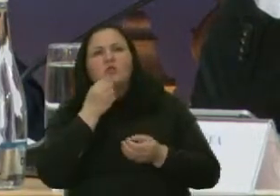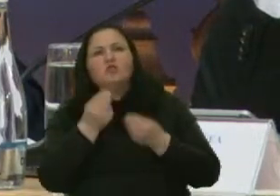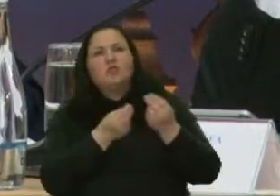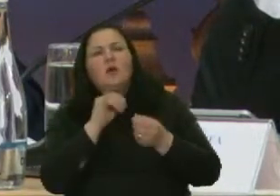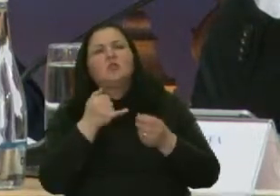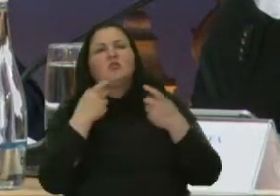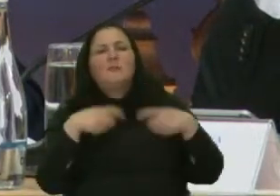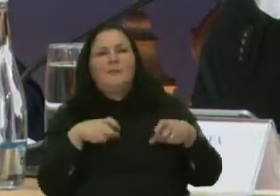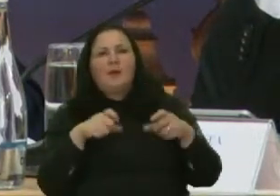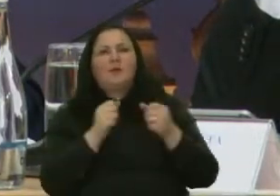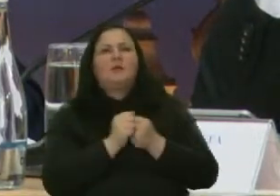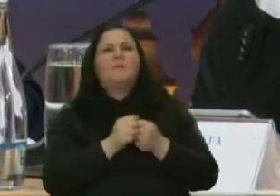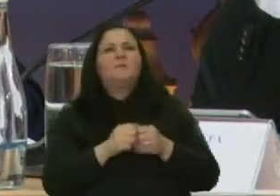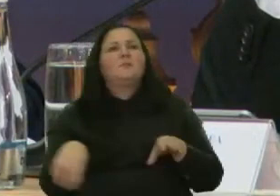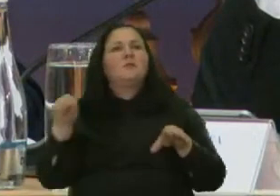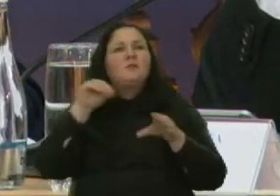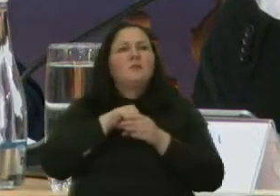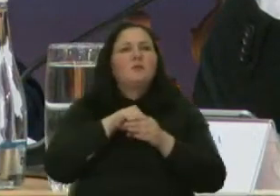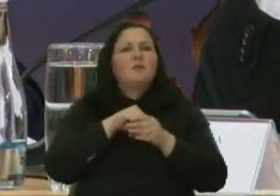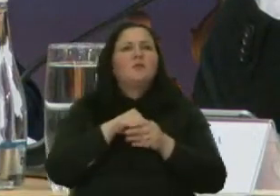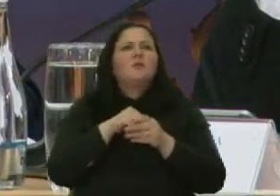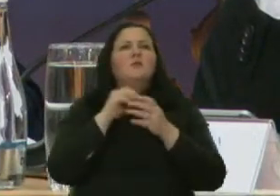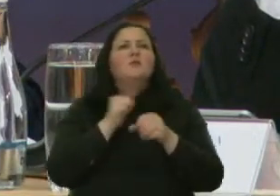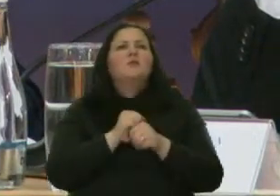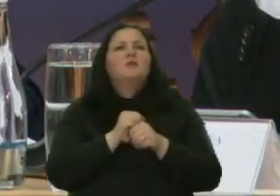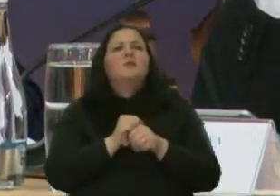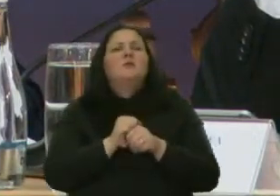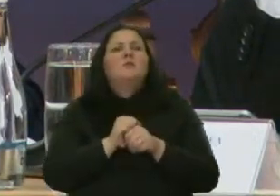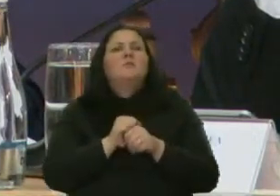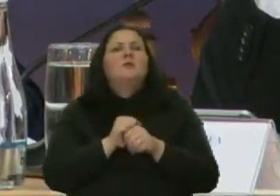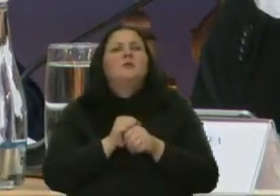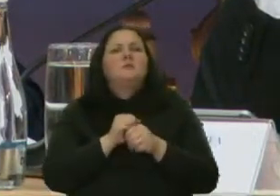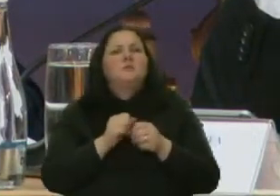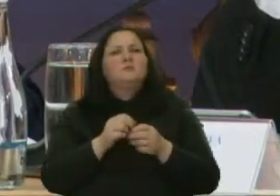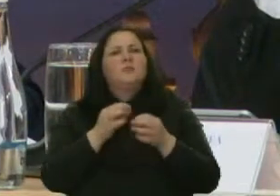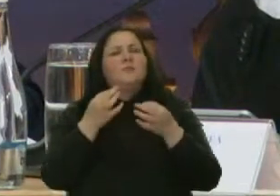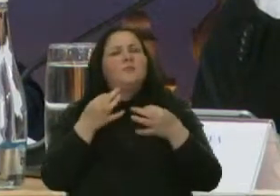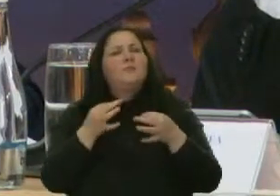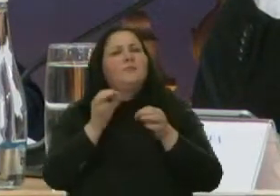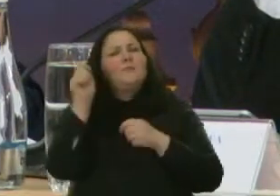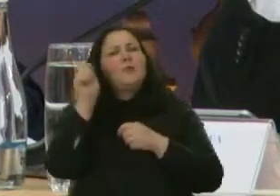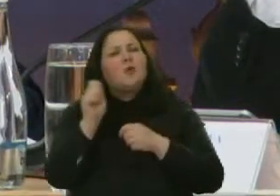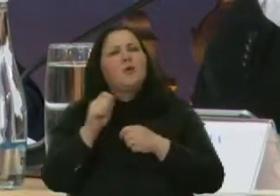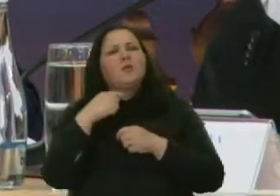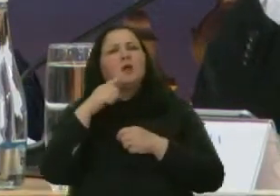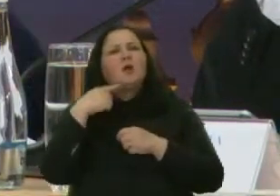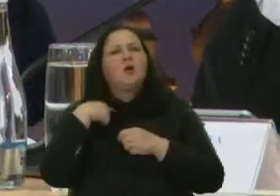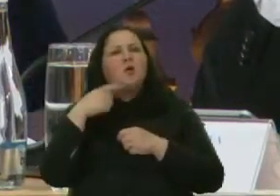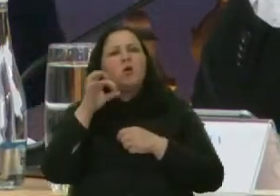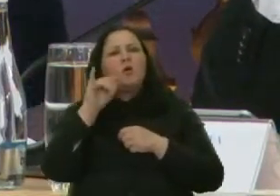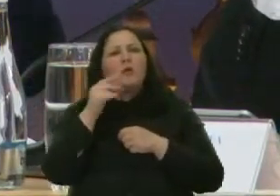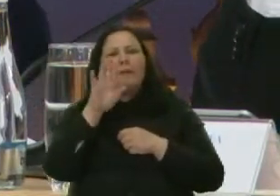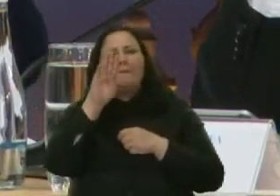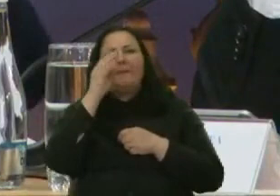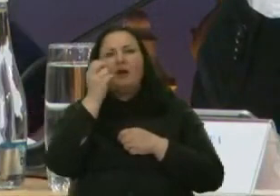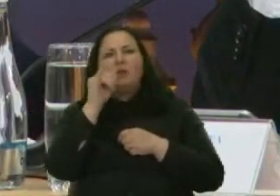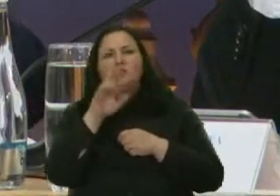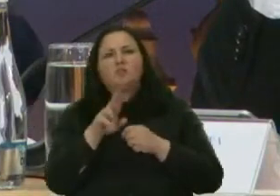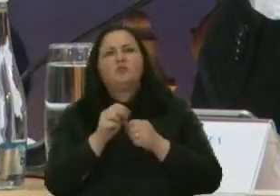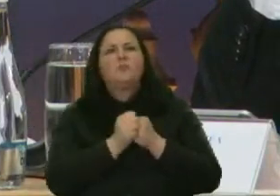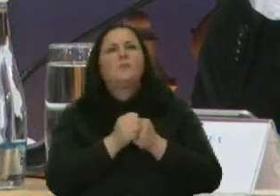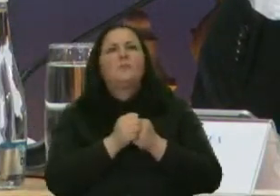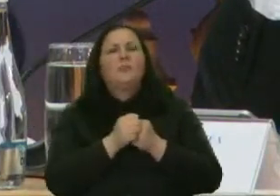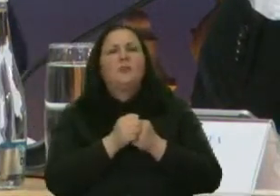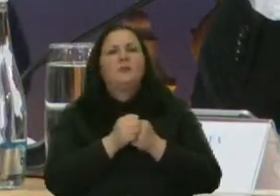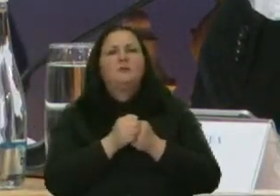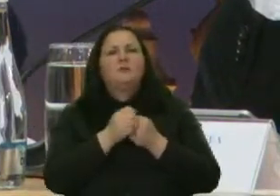infrastructura implementarea arealului natural Hoia Baciu urmează proiectul de hl despre care am discutat că urmează să l implementăm este și o propunere de la o societate